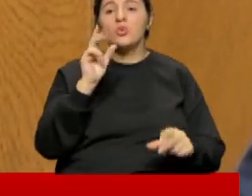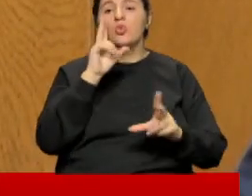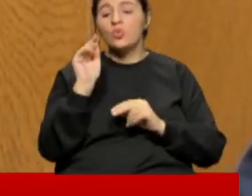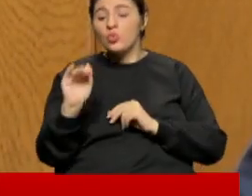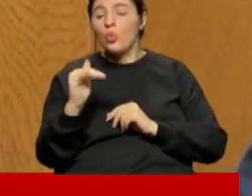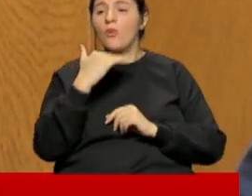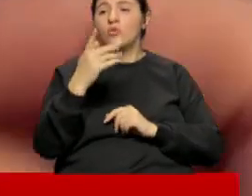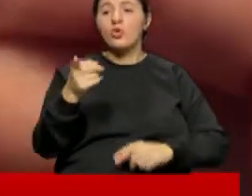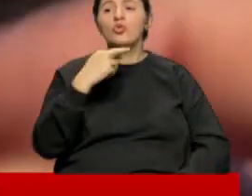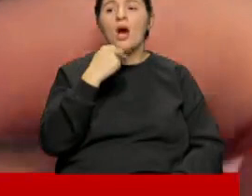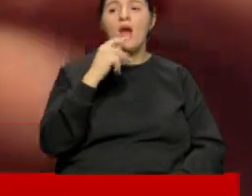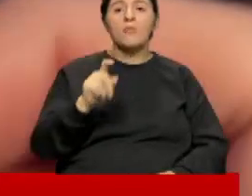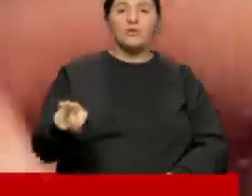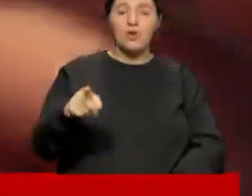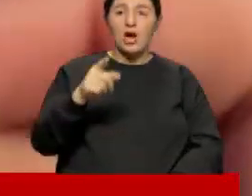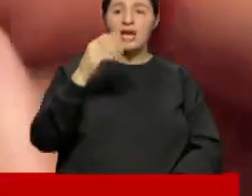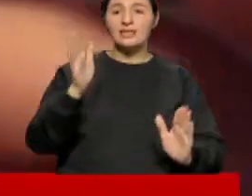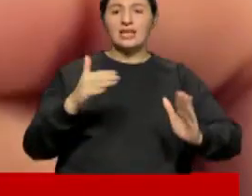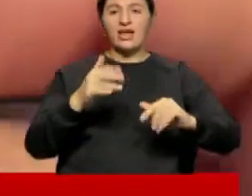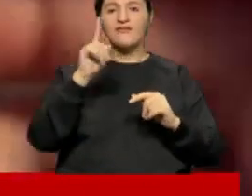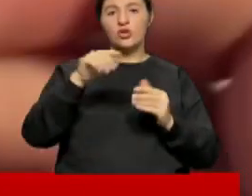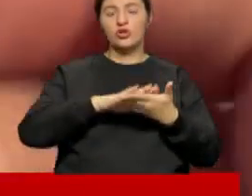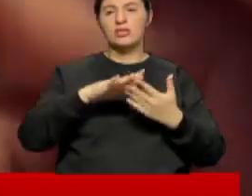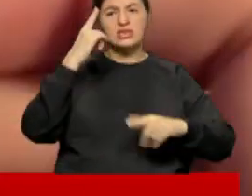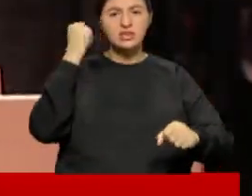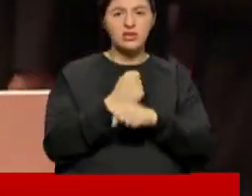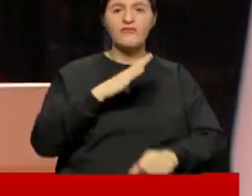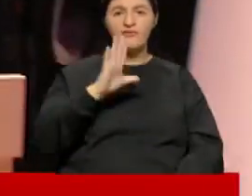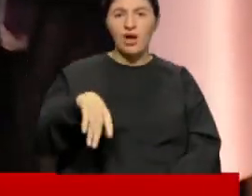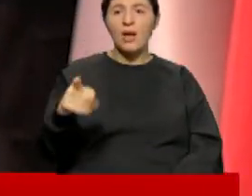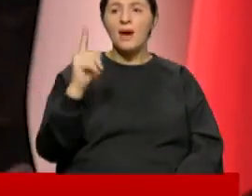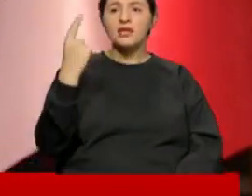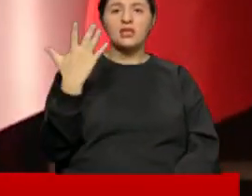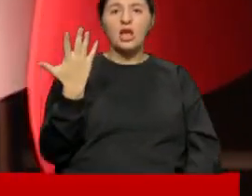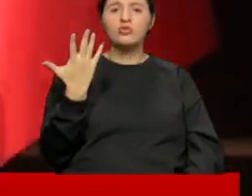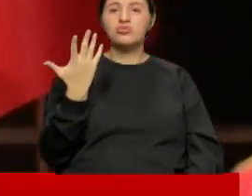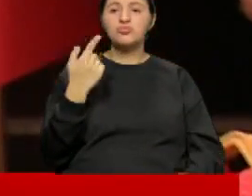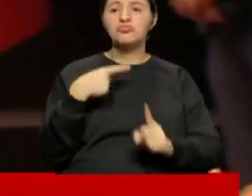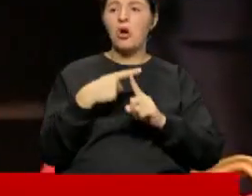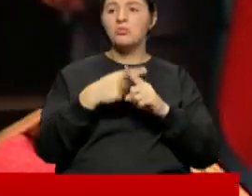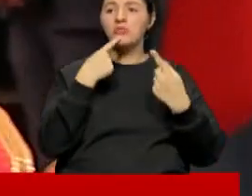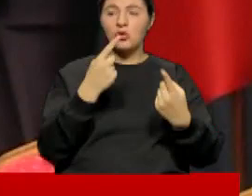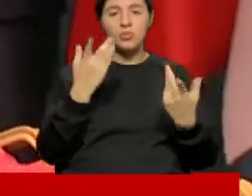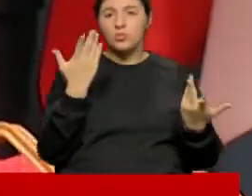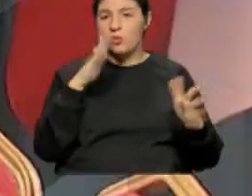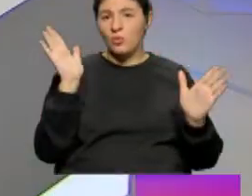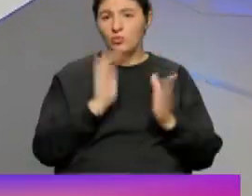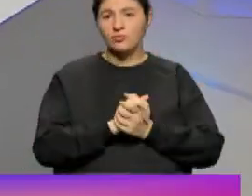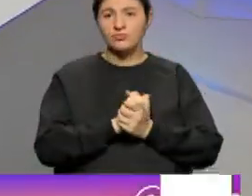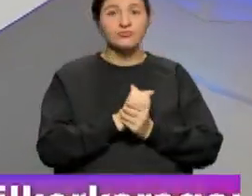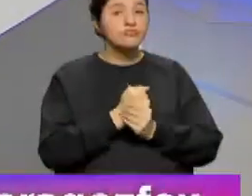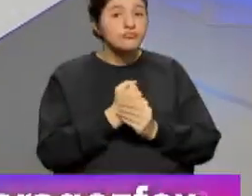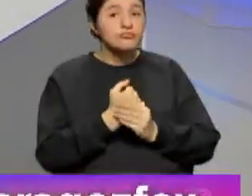uyandıramazsın çünkü numara yapıyor sendikalar vergi düzenlemesinde ısrarcı ancak iktidardan henüz olumlu bir sinyal yok